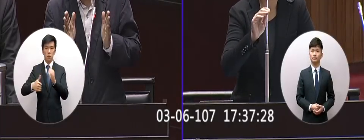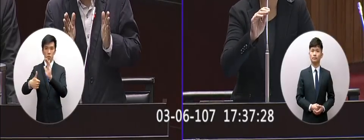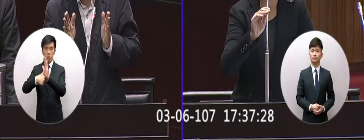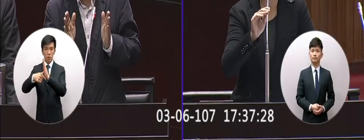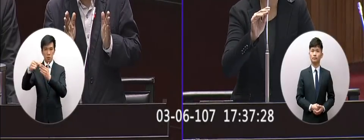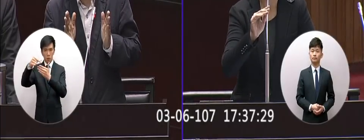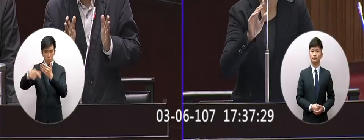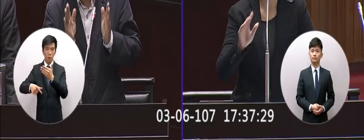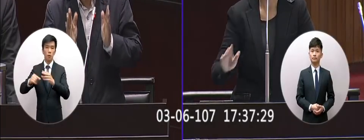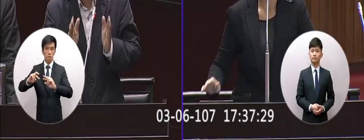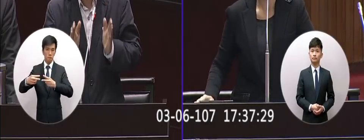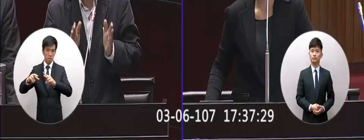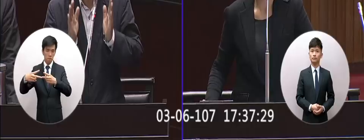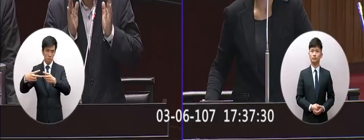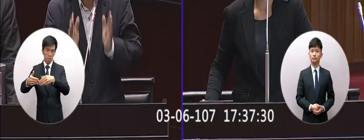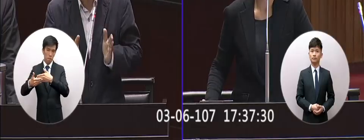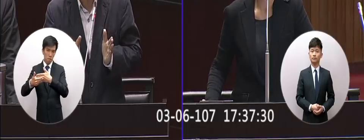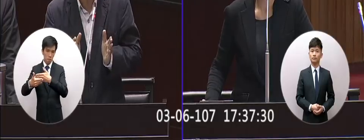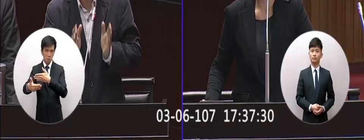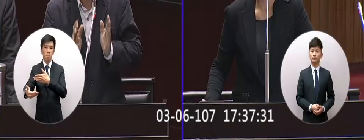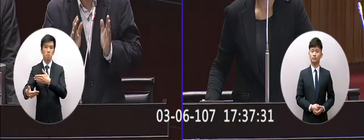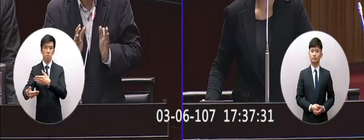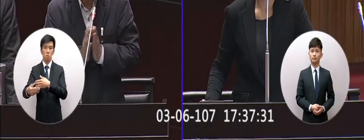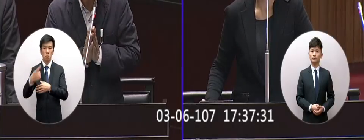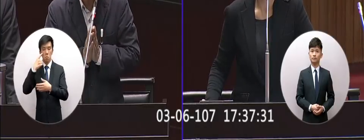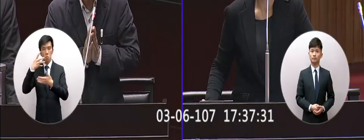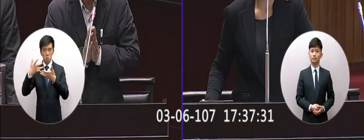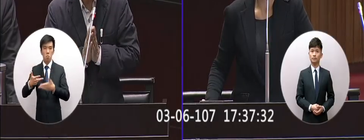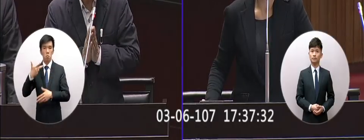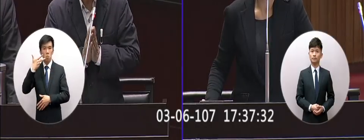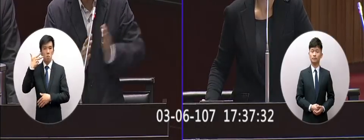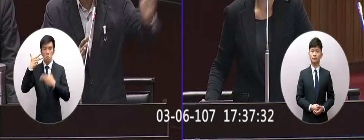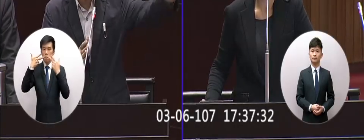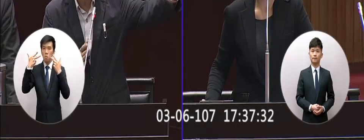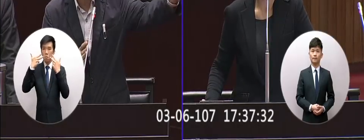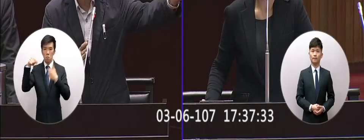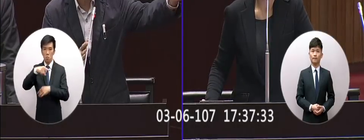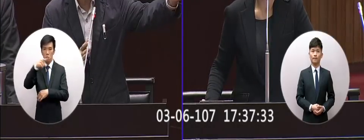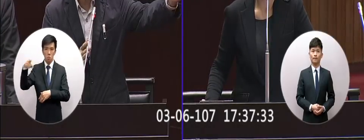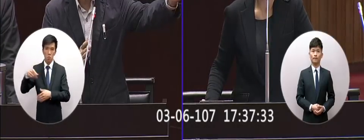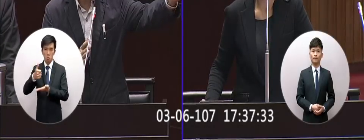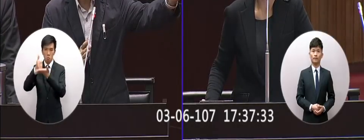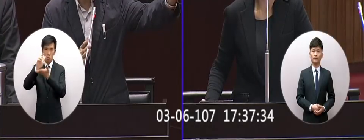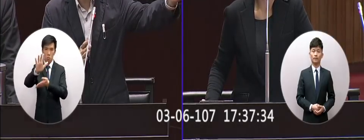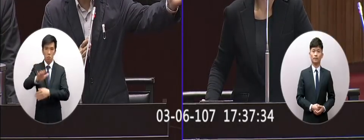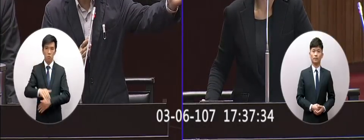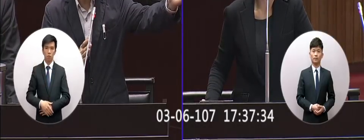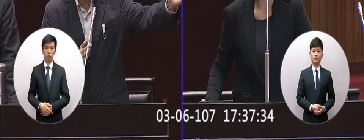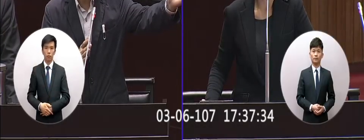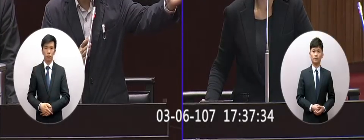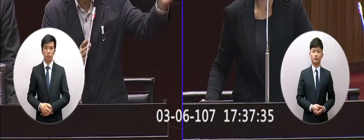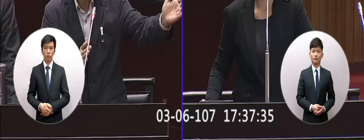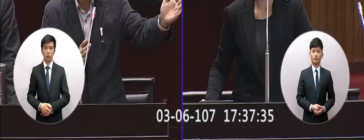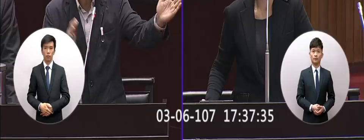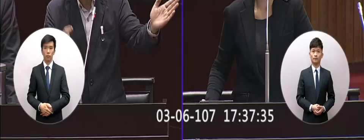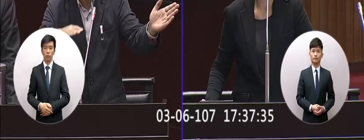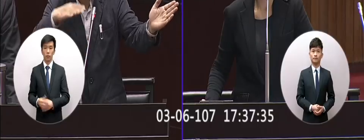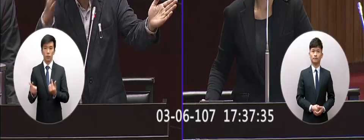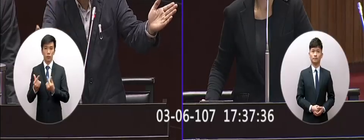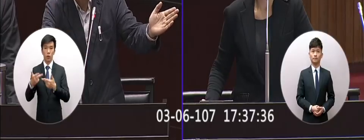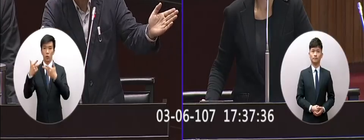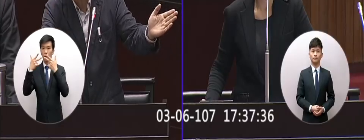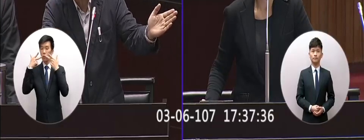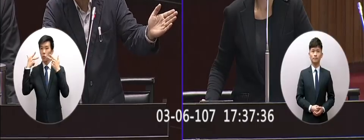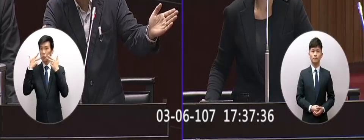在更改的过程当中确实是有重视到原住民刚才讲的那个原住民的文字以